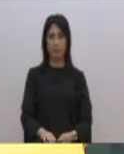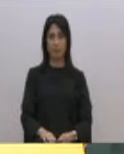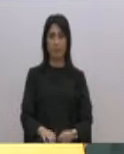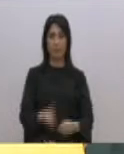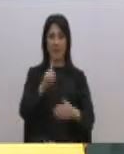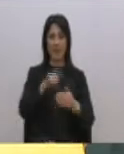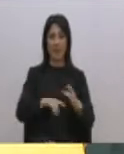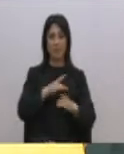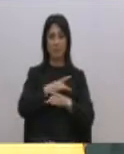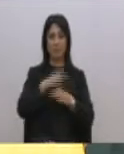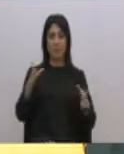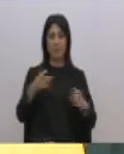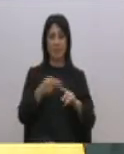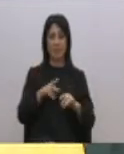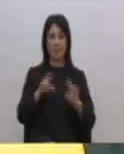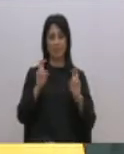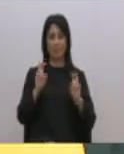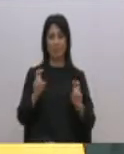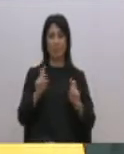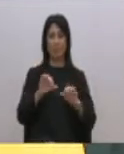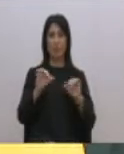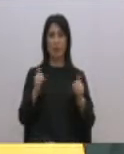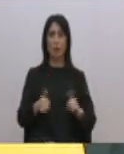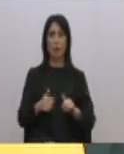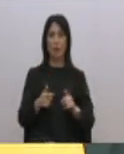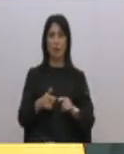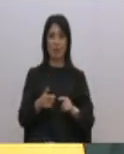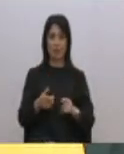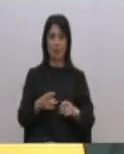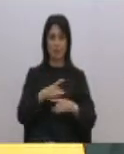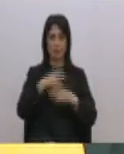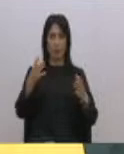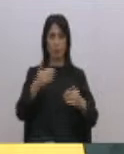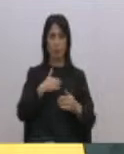religiuri, tresasauli, amformit, alacnarat, aruci agnișnos,